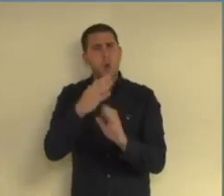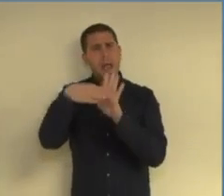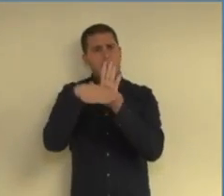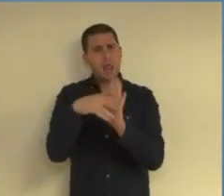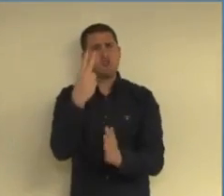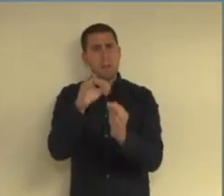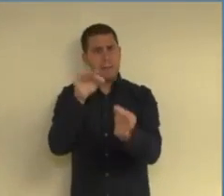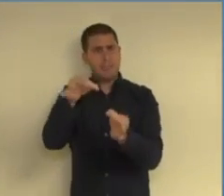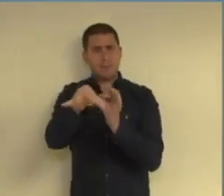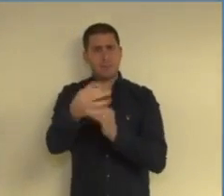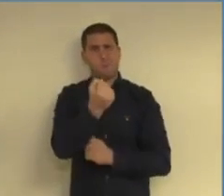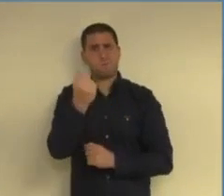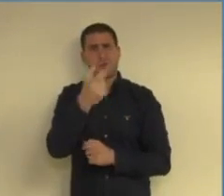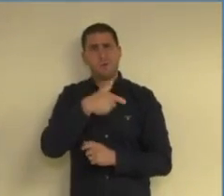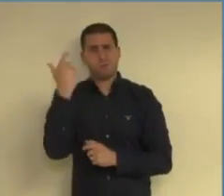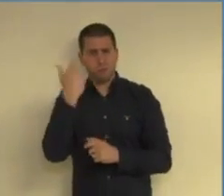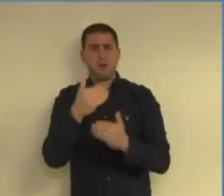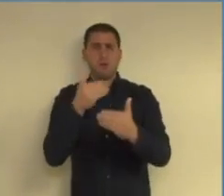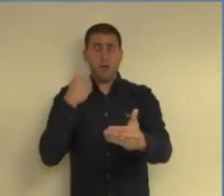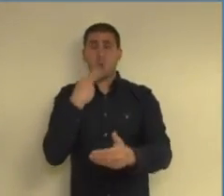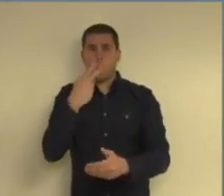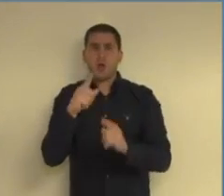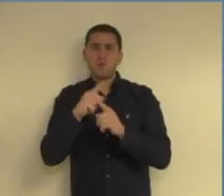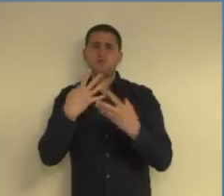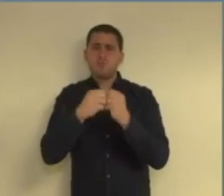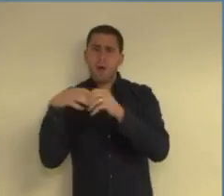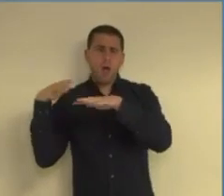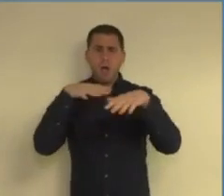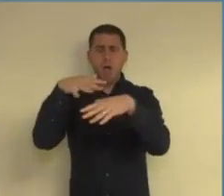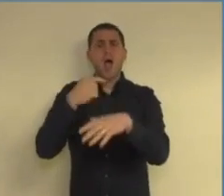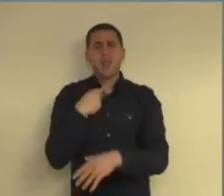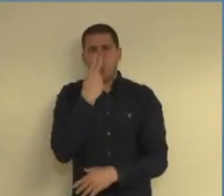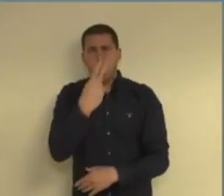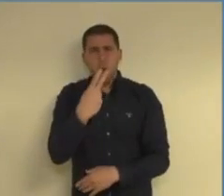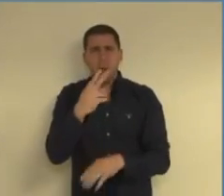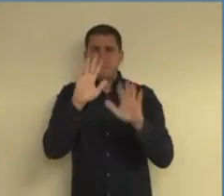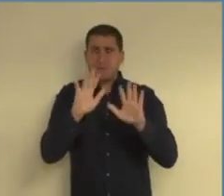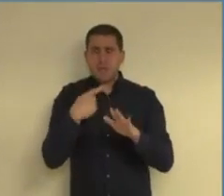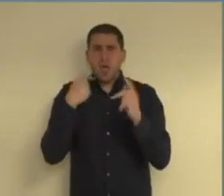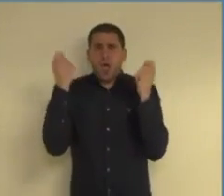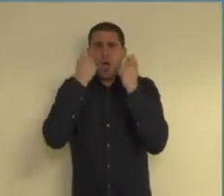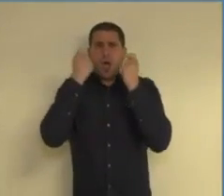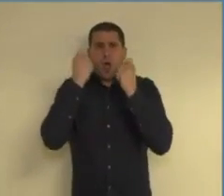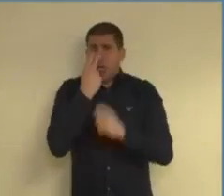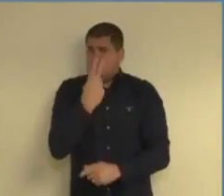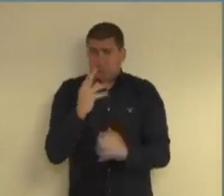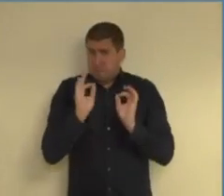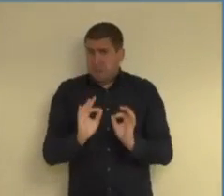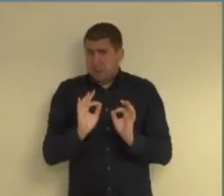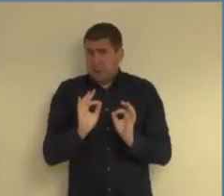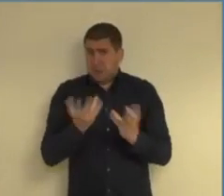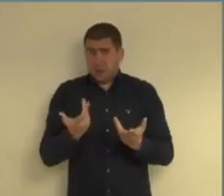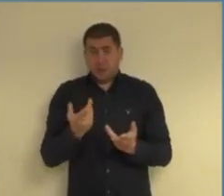של שני מטרים. אני רואה את ההתקהלות של בני המשפחה. אני מסתכל בטלוויזיה, אני לא מאמין למה שאני רואה. אני רואה